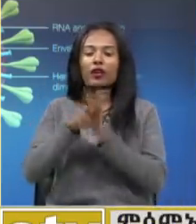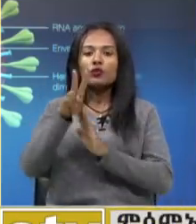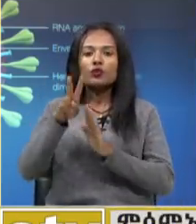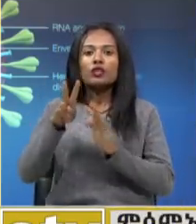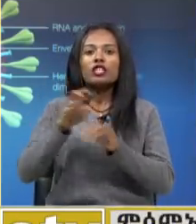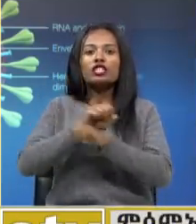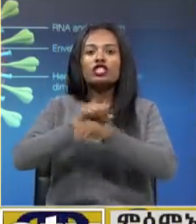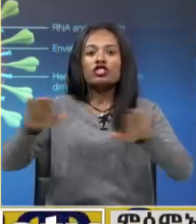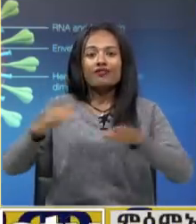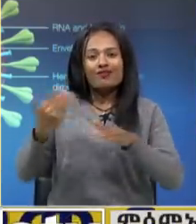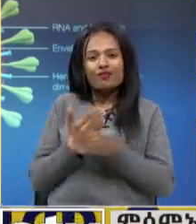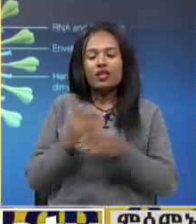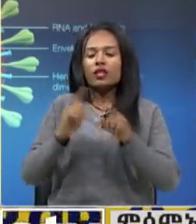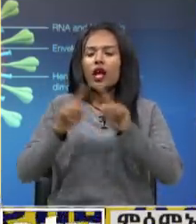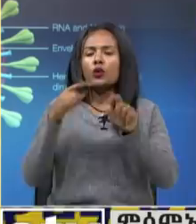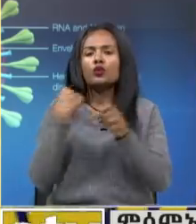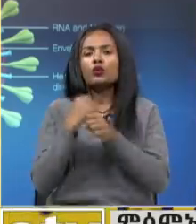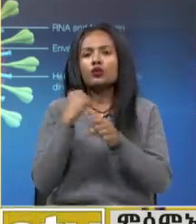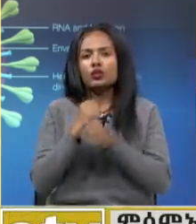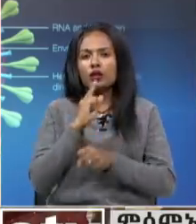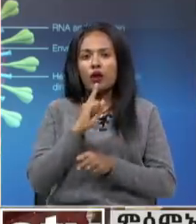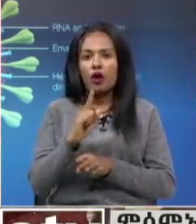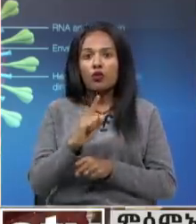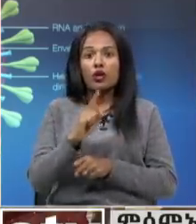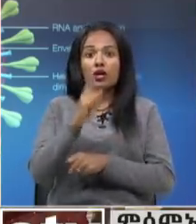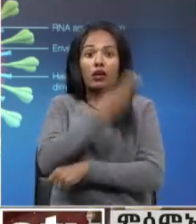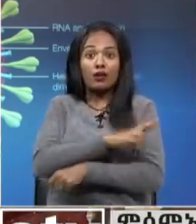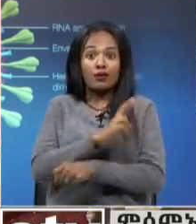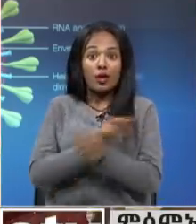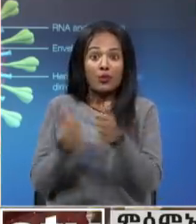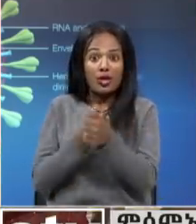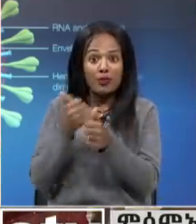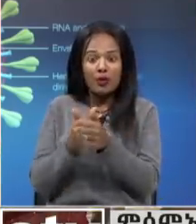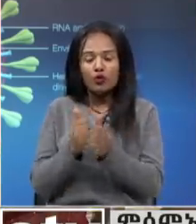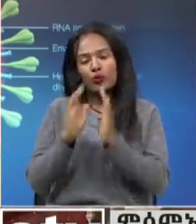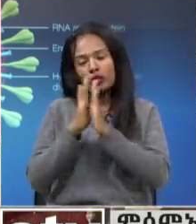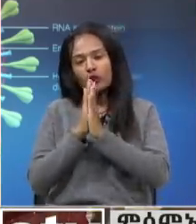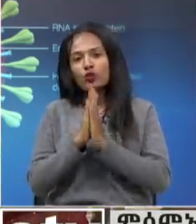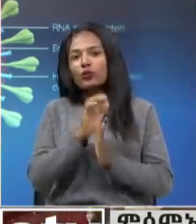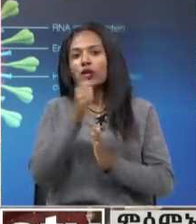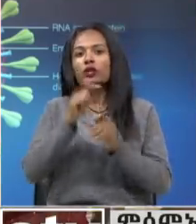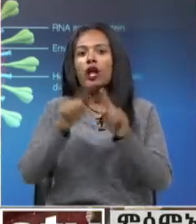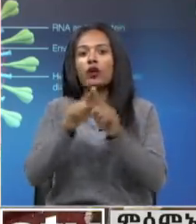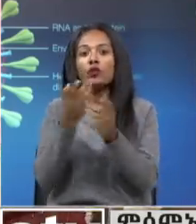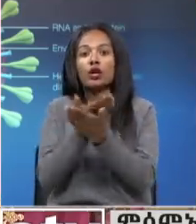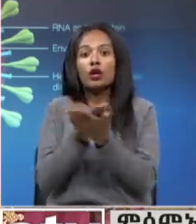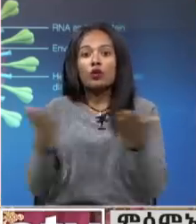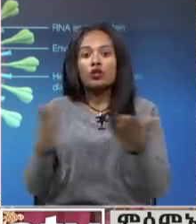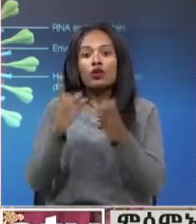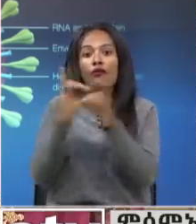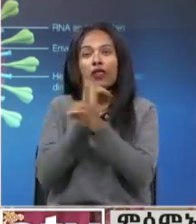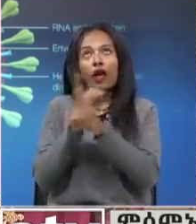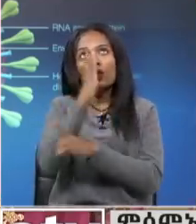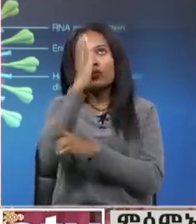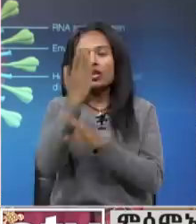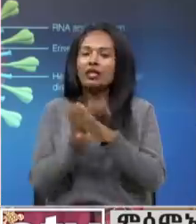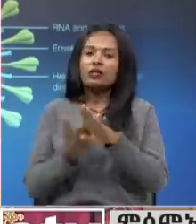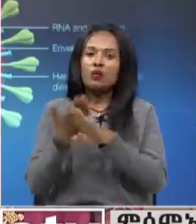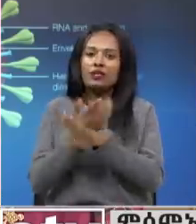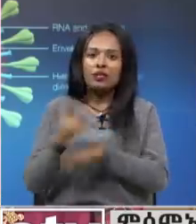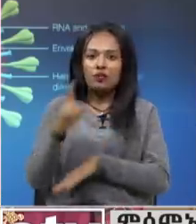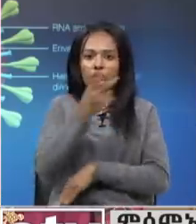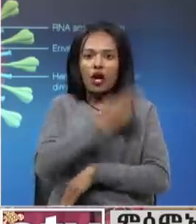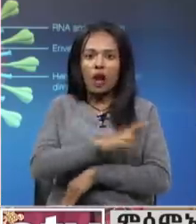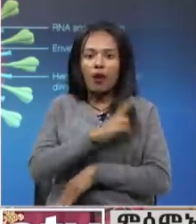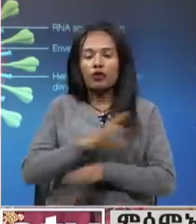ለመግታት የተለያዩ ስራዎች እየተሰሩ ነው። ምእመኑም በጸሎት በምህላና በሌሎች መንፈሳዊ ተግባራትም ፈጣሪውን እየተማጸነ መሆኑን